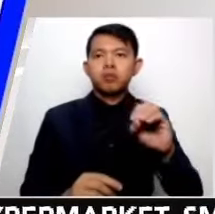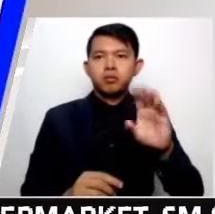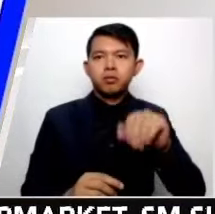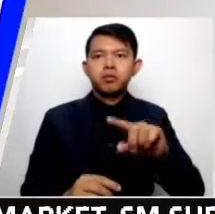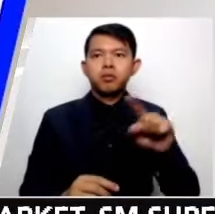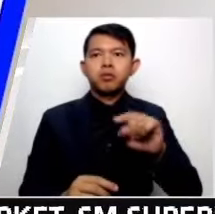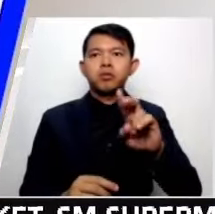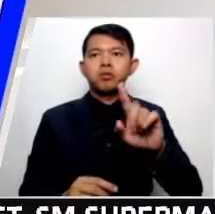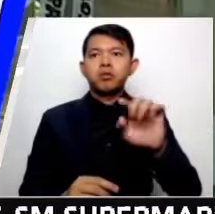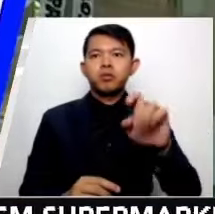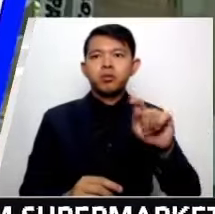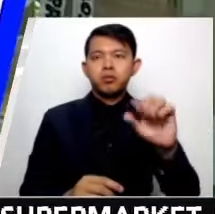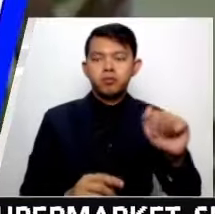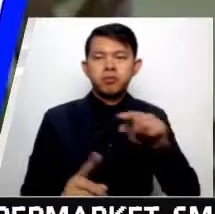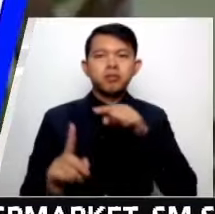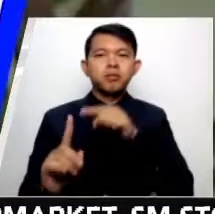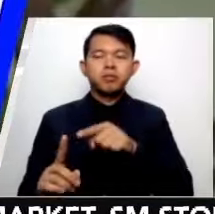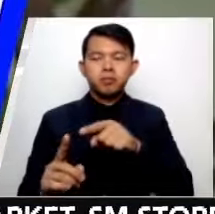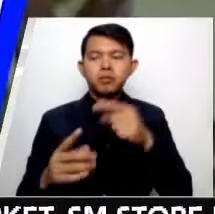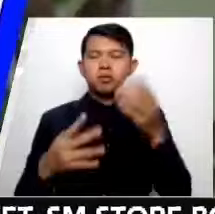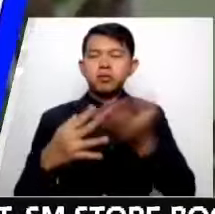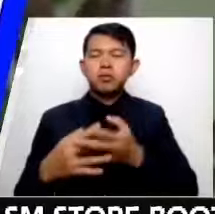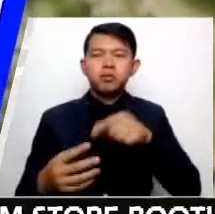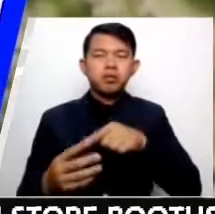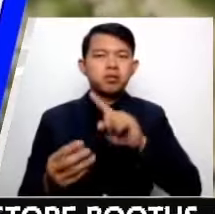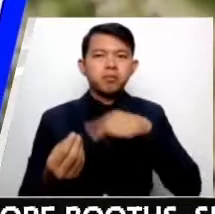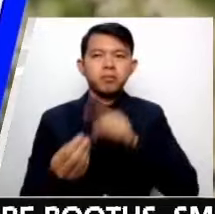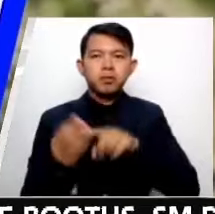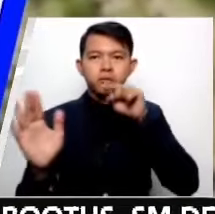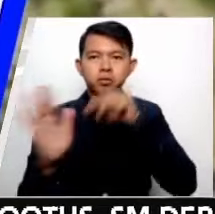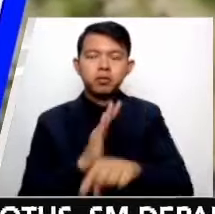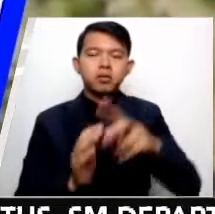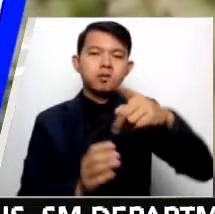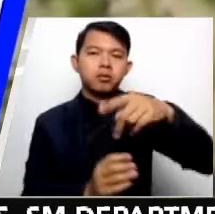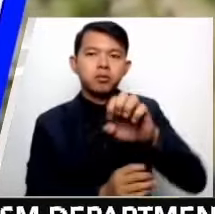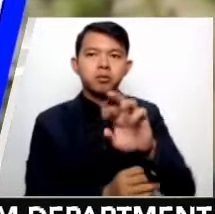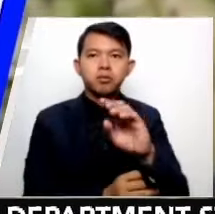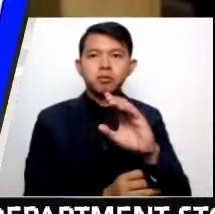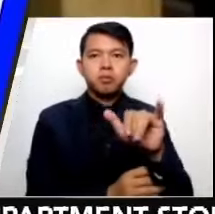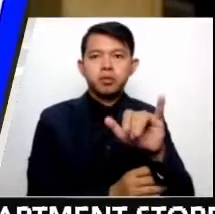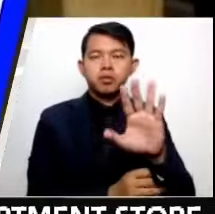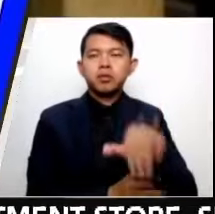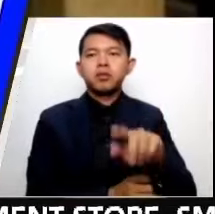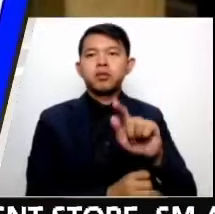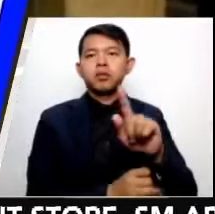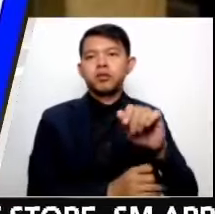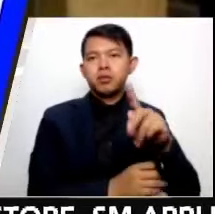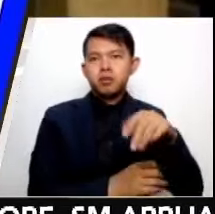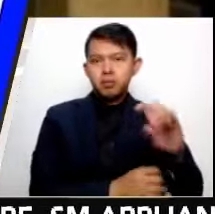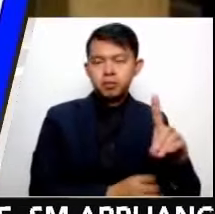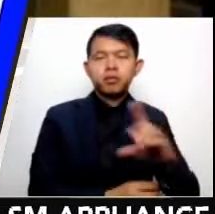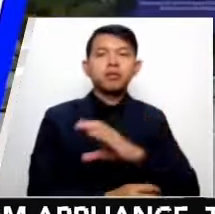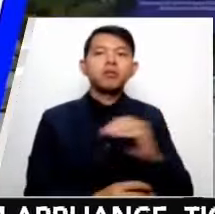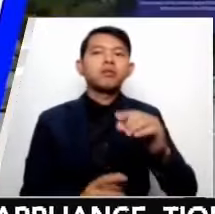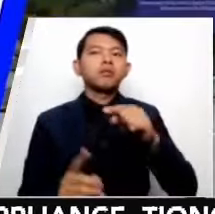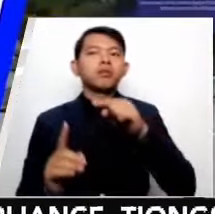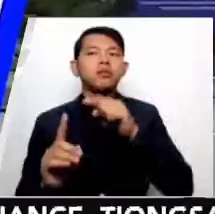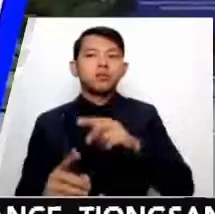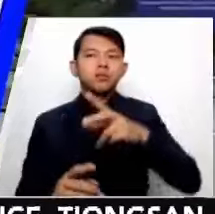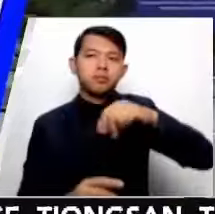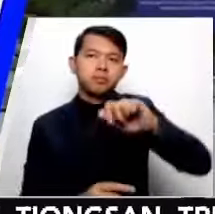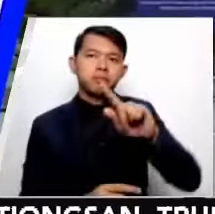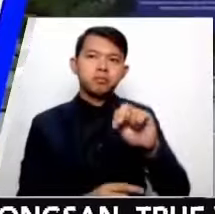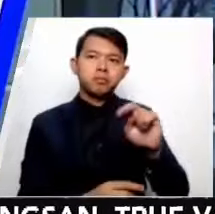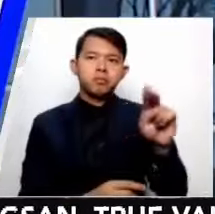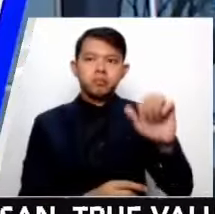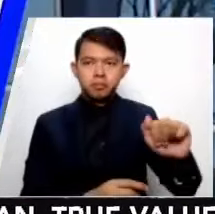mga akusado sa pagpatay sa broadcaster na si Percy Lapid at sa umano'y middleman sa krimen na si Cristito Villamor Palanya. Pag-aaralan daw